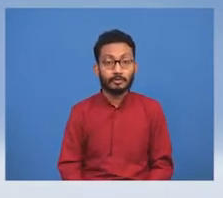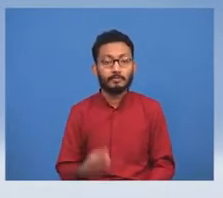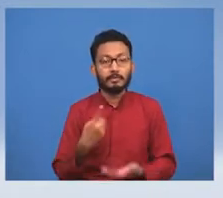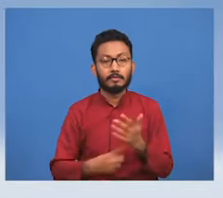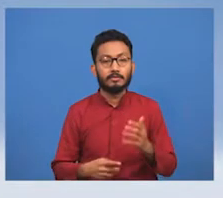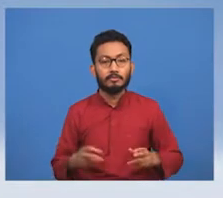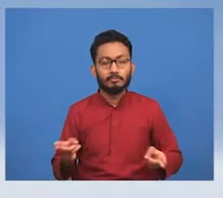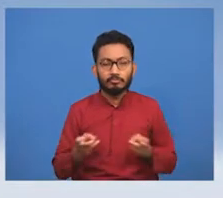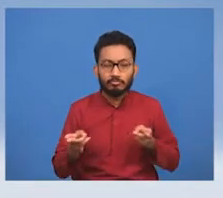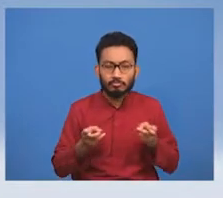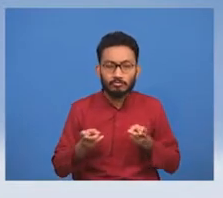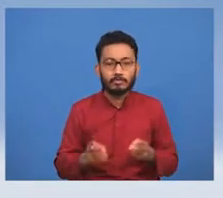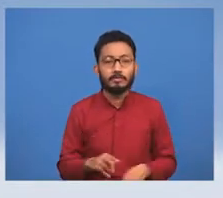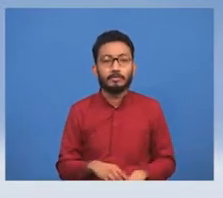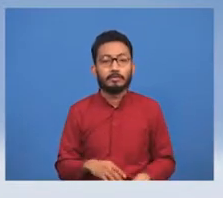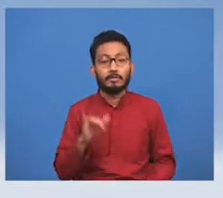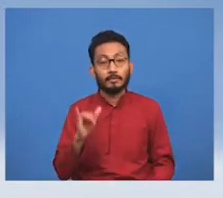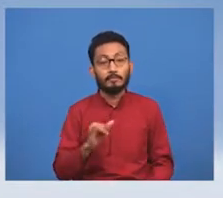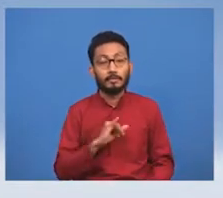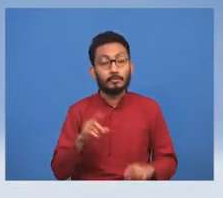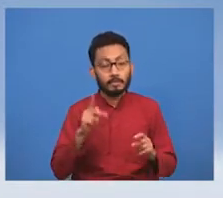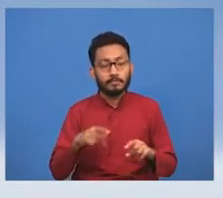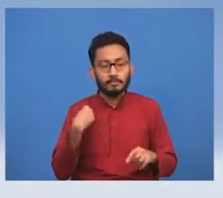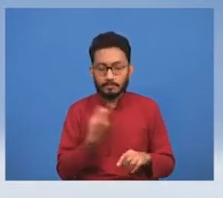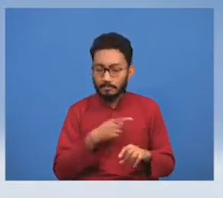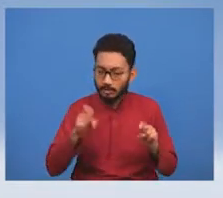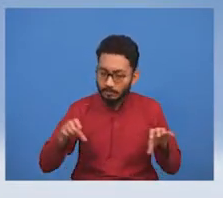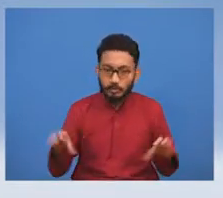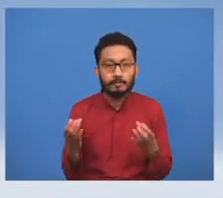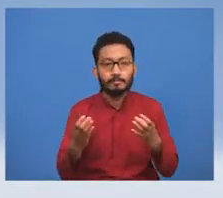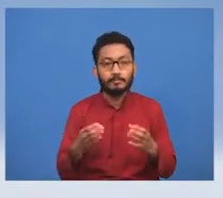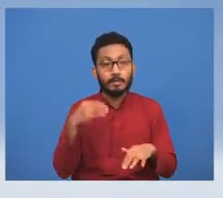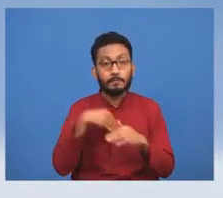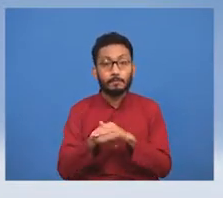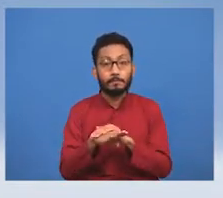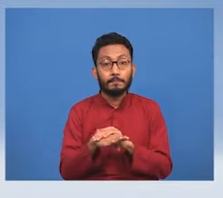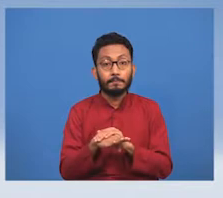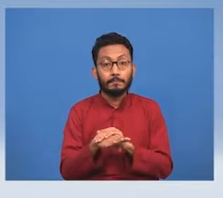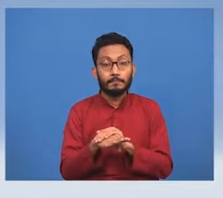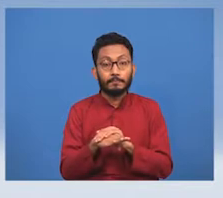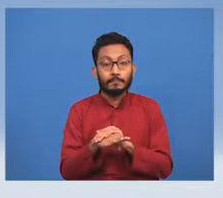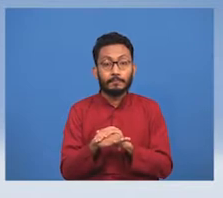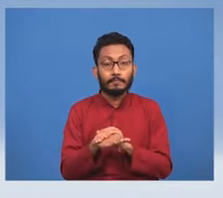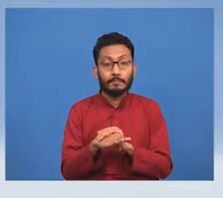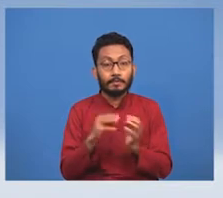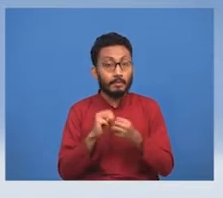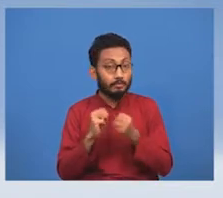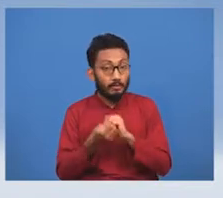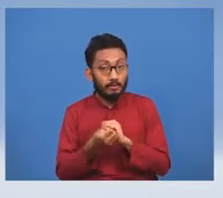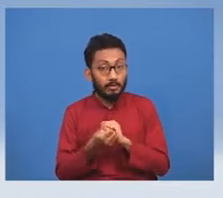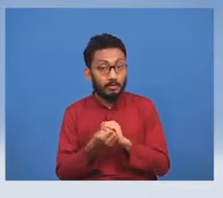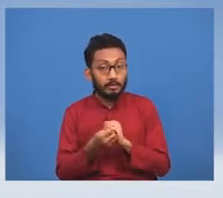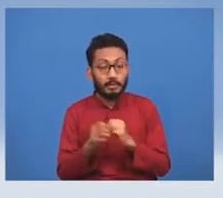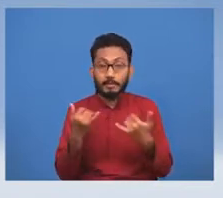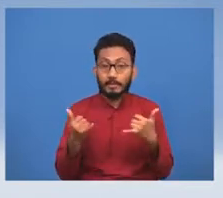apakah usaha dan tindakan yang perlu kita lakukan dalam menangani isu-isu mempersendakan